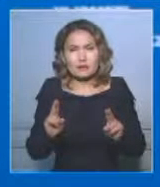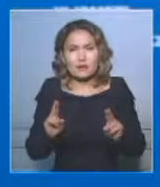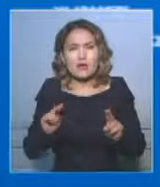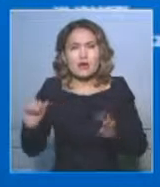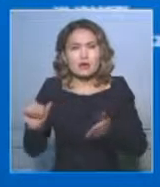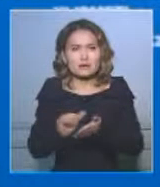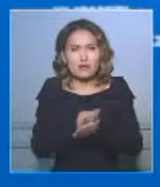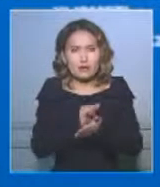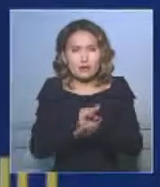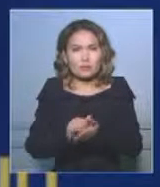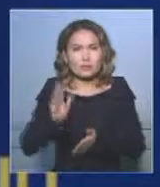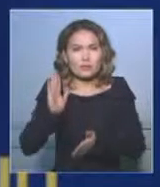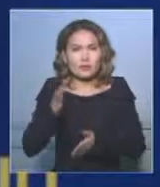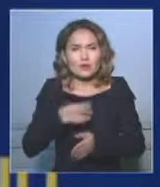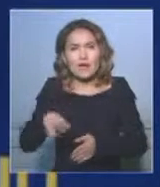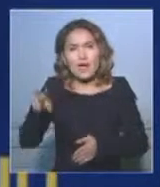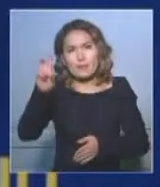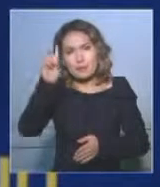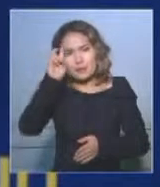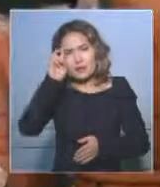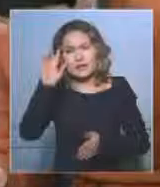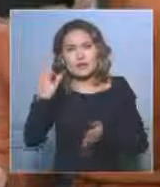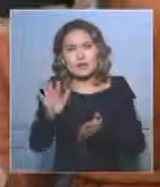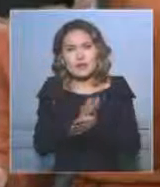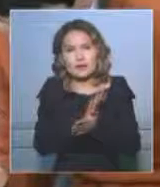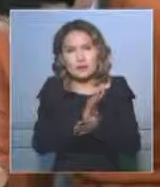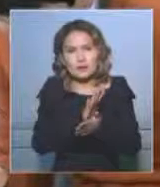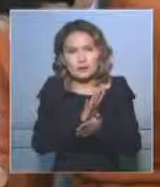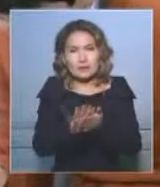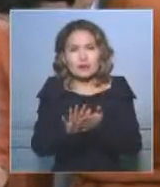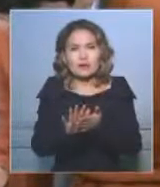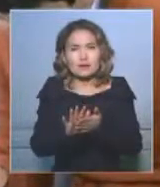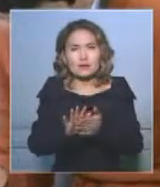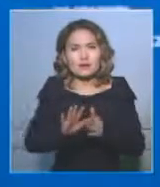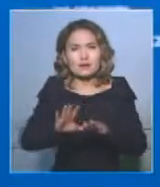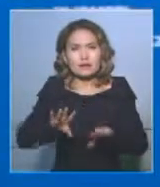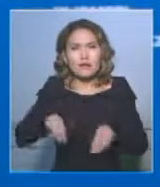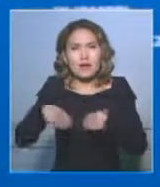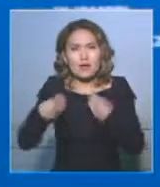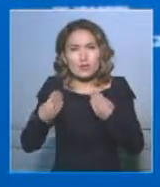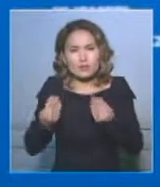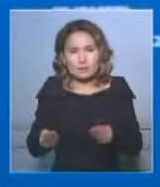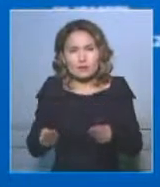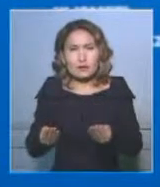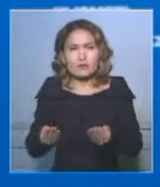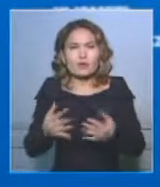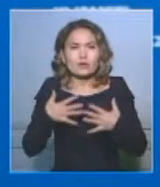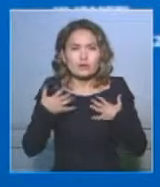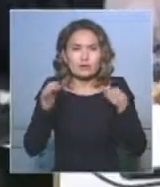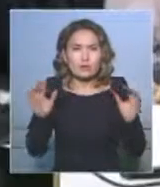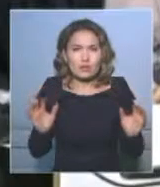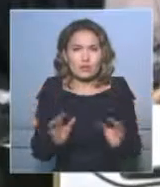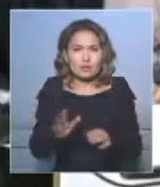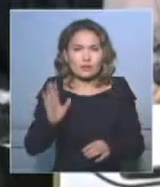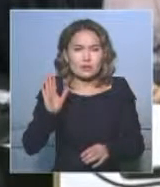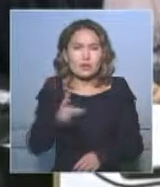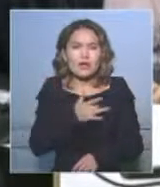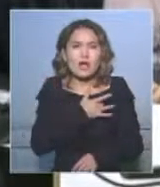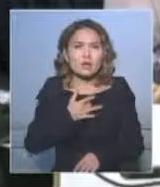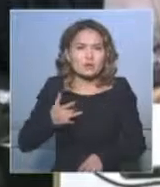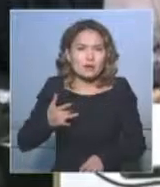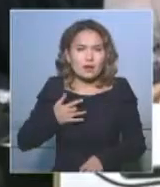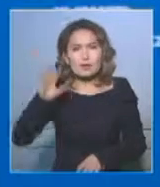мемлекет тарапынан тегін медициналық көмектің кепілдік көлемі, жедел жәрдем және иммунизация және әлеуметтік аурулар, туберкулез,